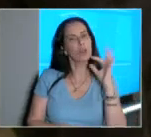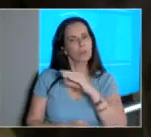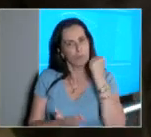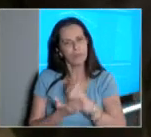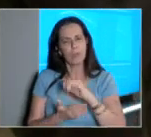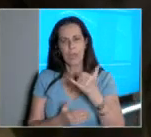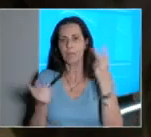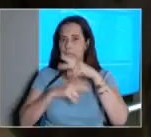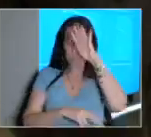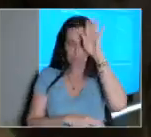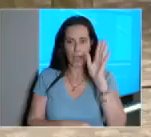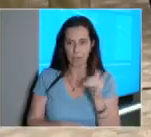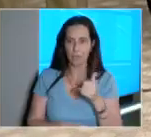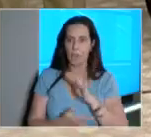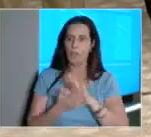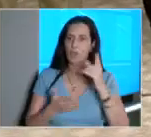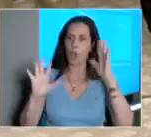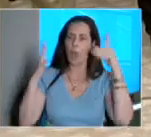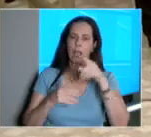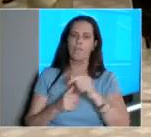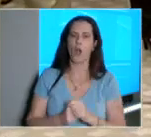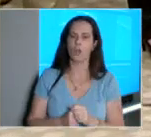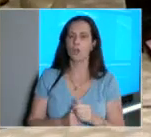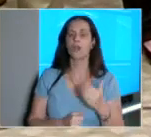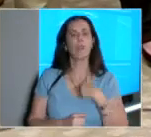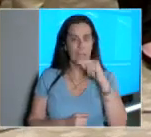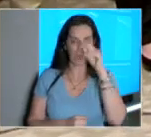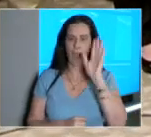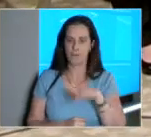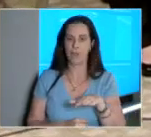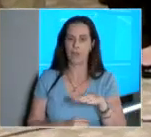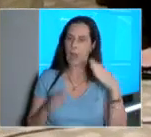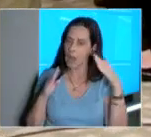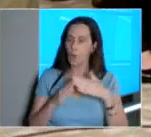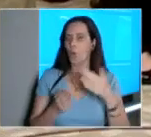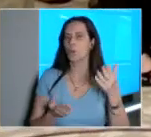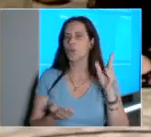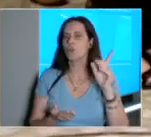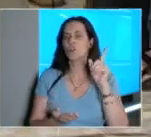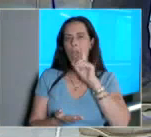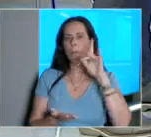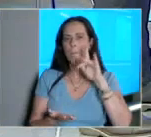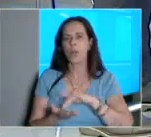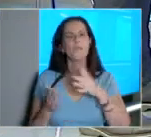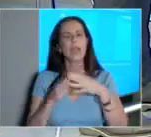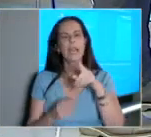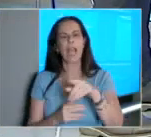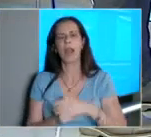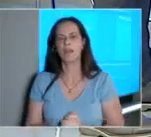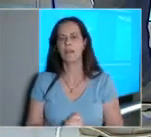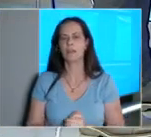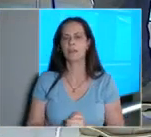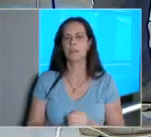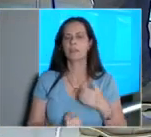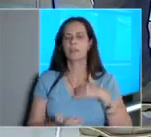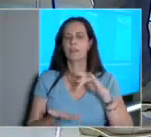ההסכם האיראני. פשוט מגיע לו כל הכבוד, ואני אהיה גאה אפילו לגור ביישוב שנקרא על שמו. איפה אתה גר כיום?